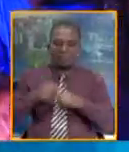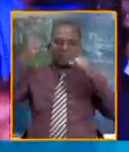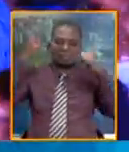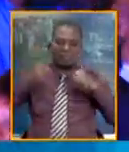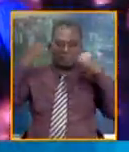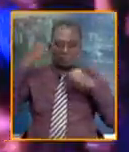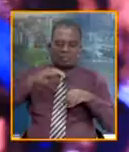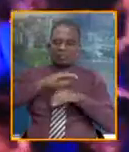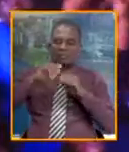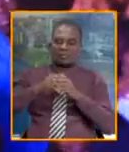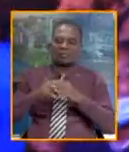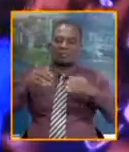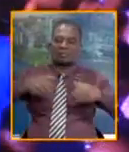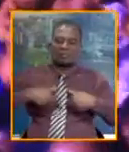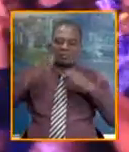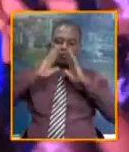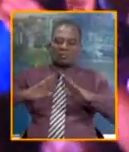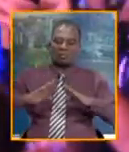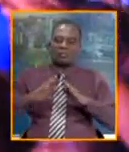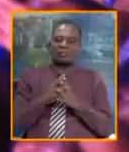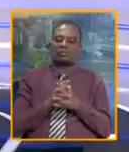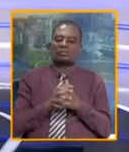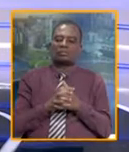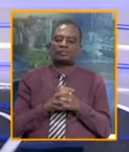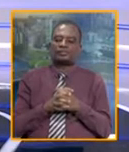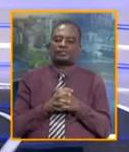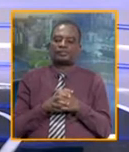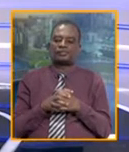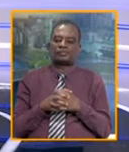pour le rassemblement de la jeunesse pour la paix.